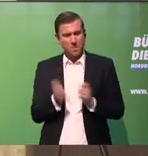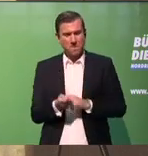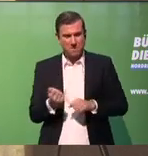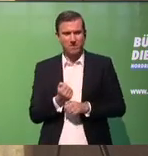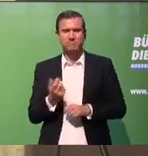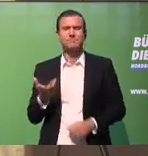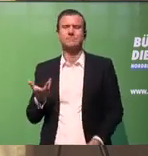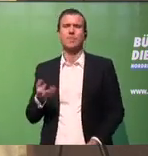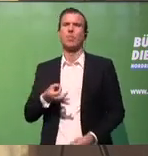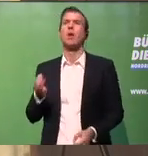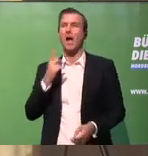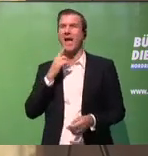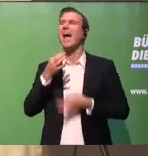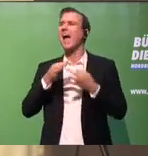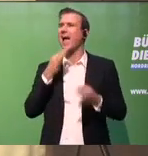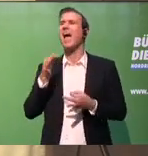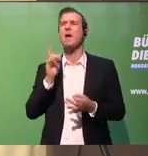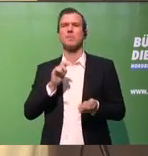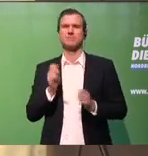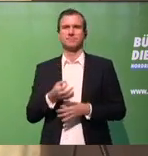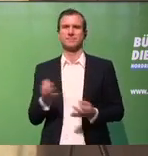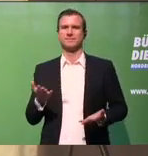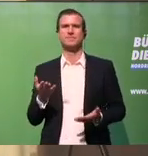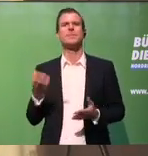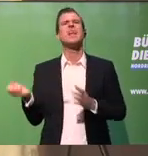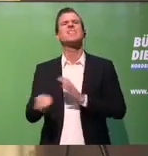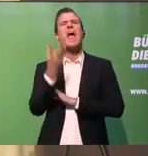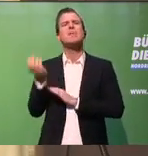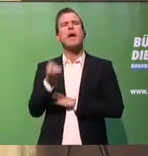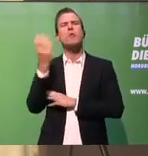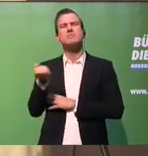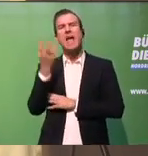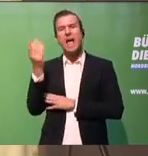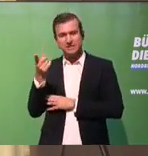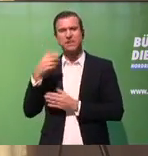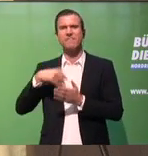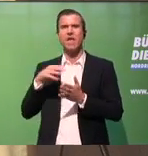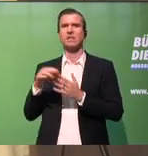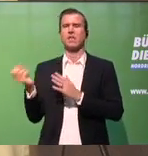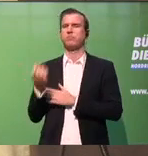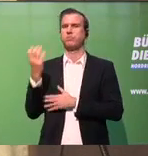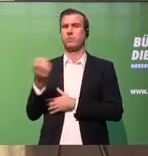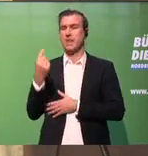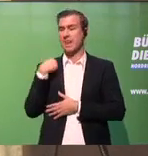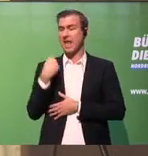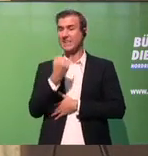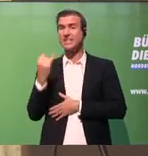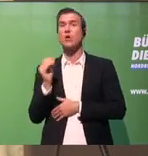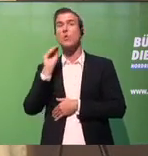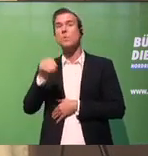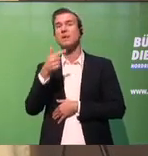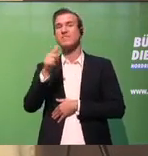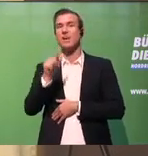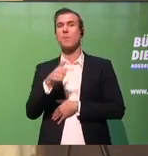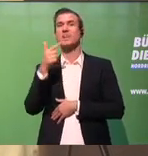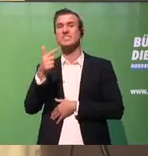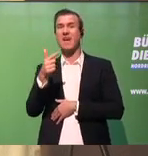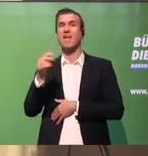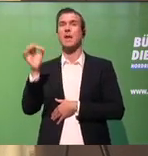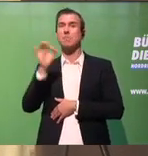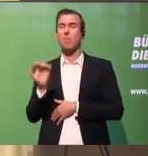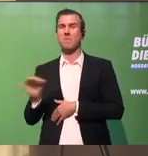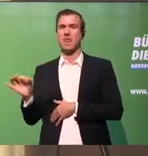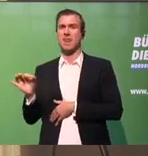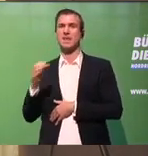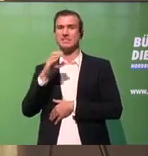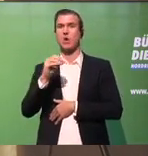werden. Die Treibhausgasemissionen steigen weiter. Letztes Jahr erst wieder um über 2,2 Promille